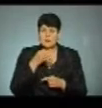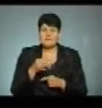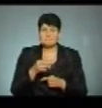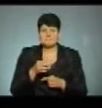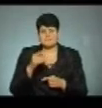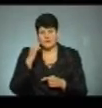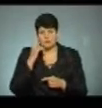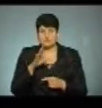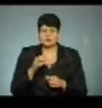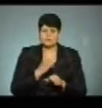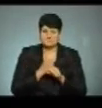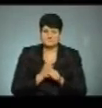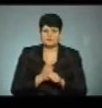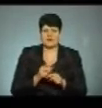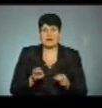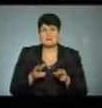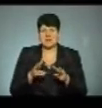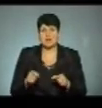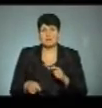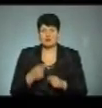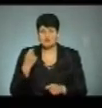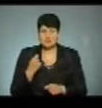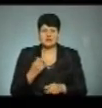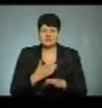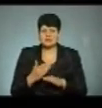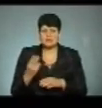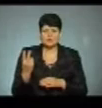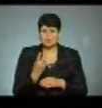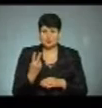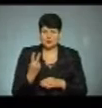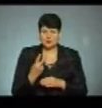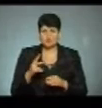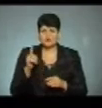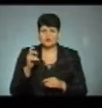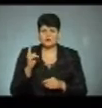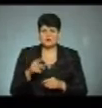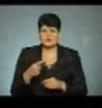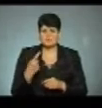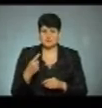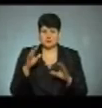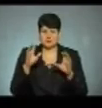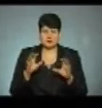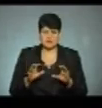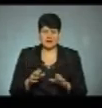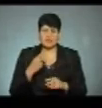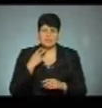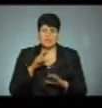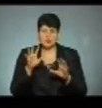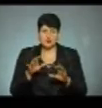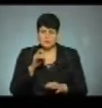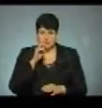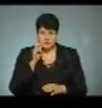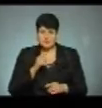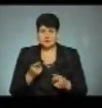у вчиненні кримінального правопорушення, передбаченого частиною 2 статті 121 Кримінального кодексу України, а